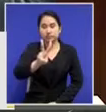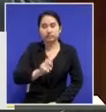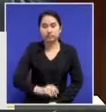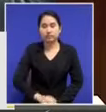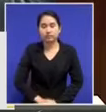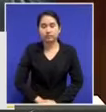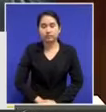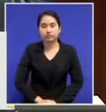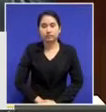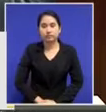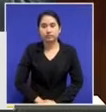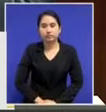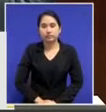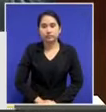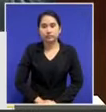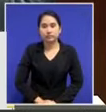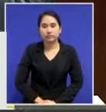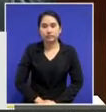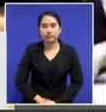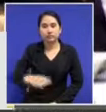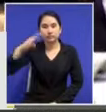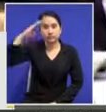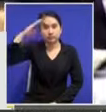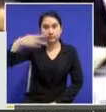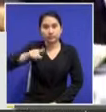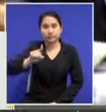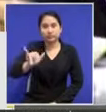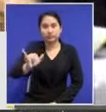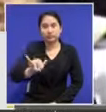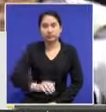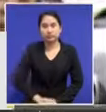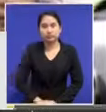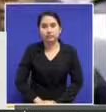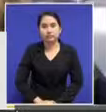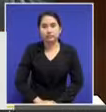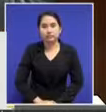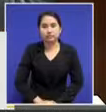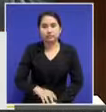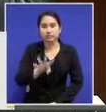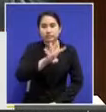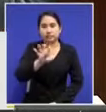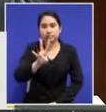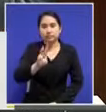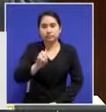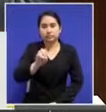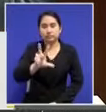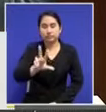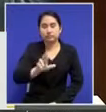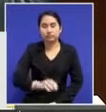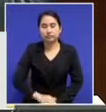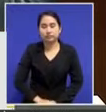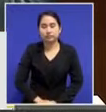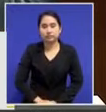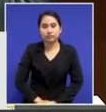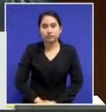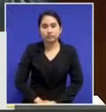พลเอกวสันต์สุริยมงคล พลเอกประยุทธ์จันทร์โอชาครับ 473นายวัชรพ